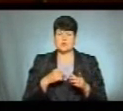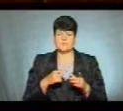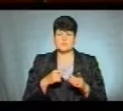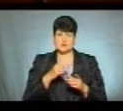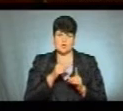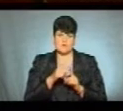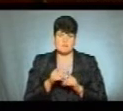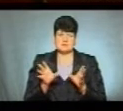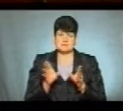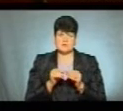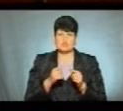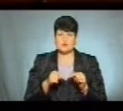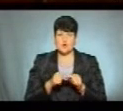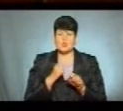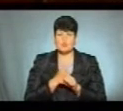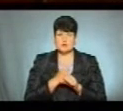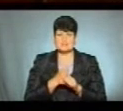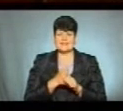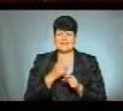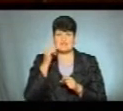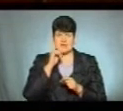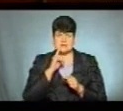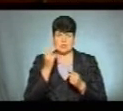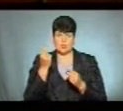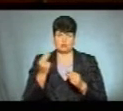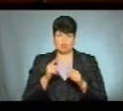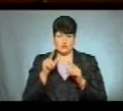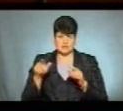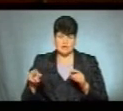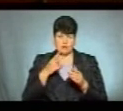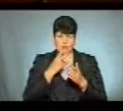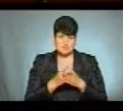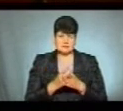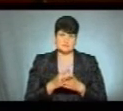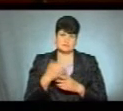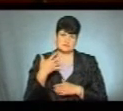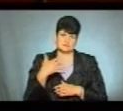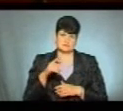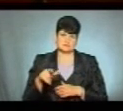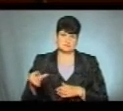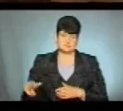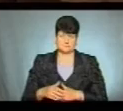виставки Оксани Шандрук, роботи єврейських художників побачили понад півсотні гостей.